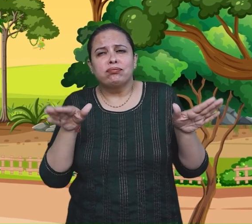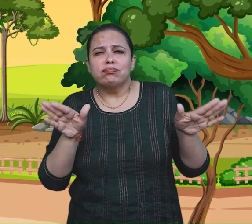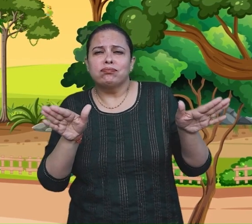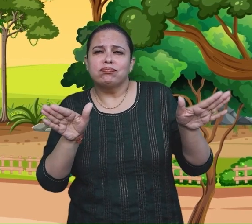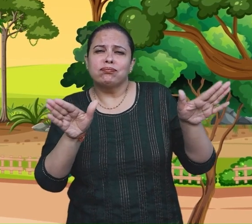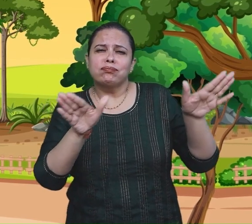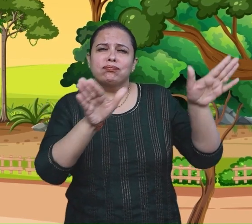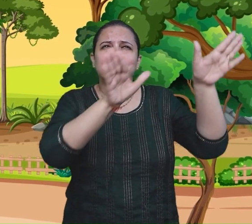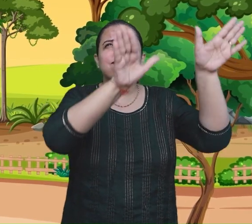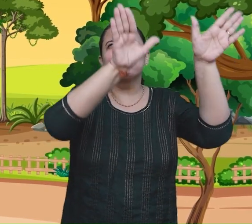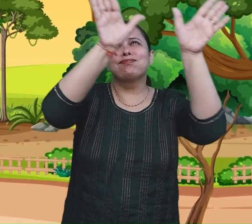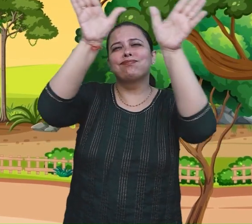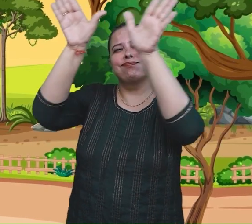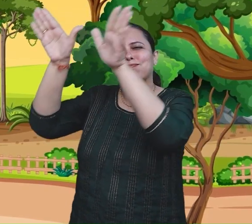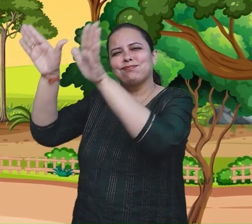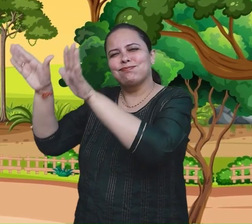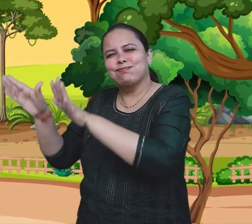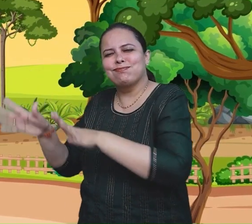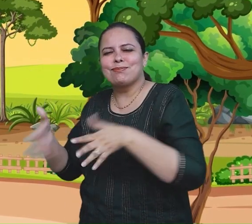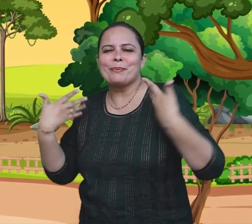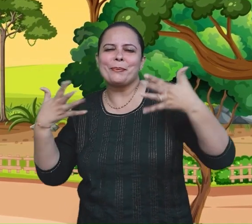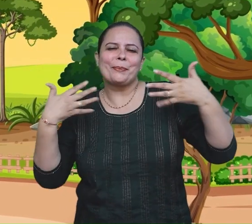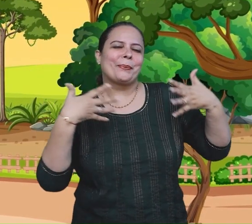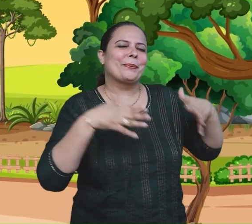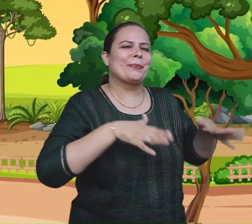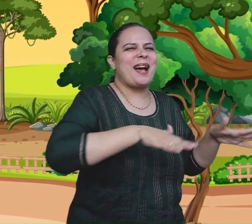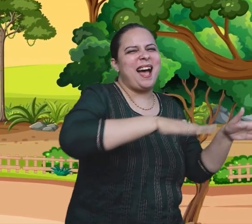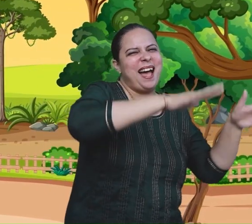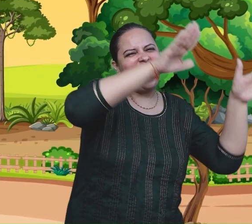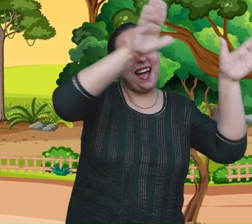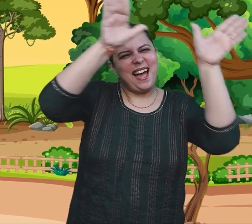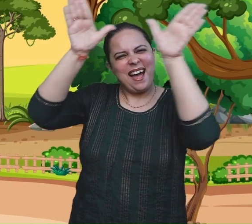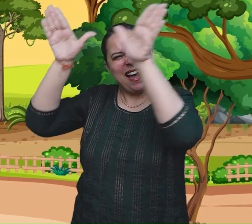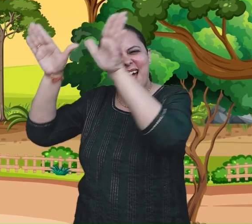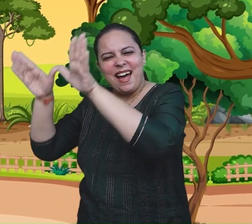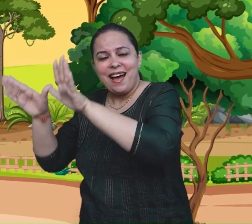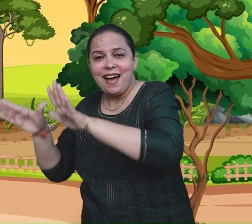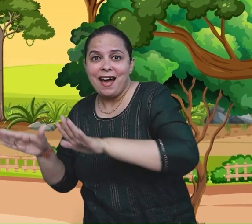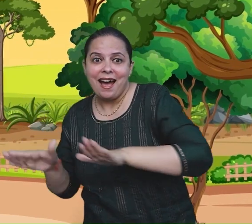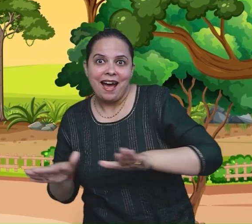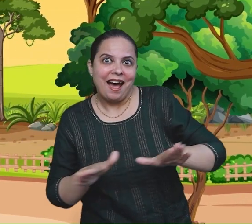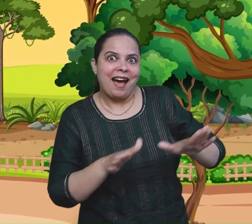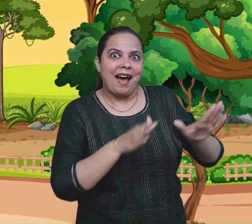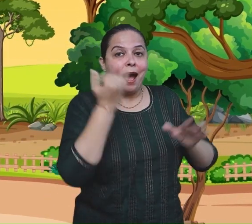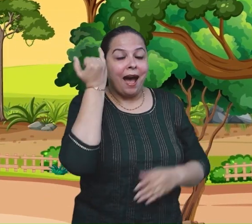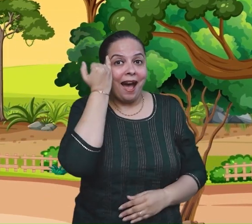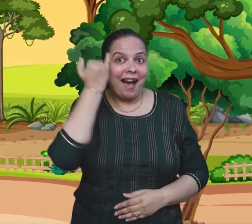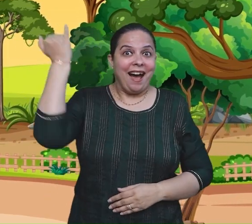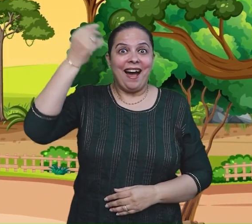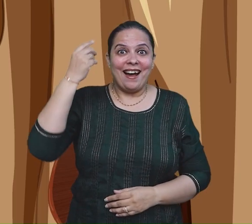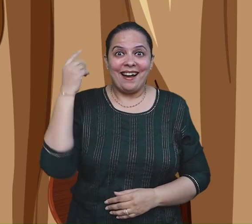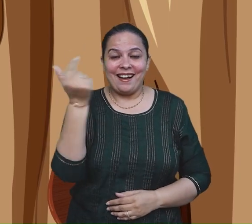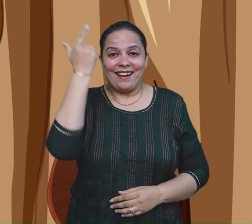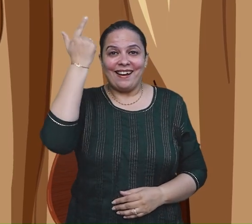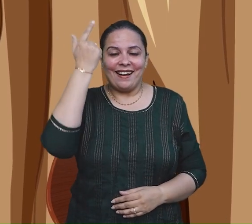आसमान में एक चक्कर लगाया। ये क्या आइडिया है!